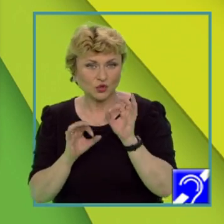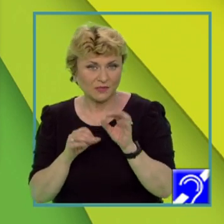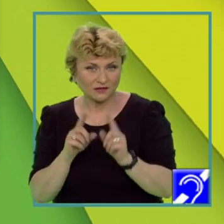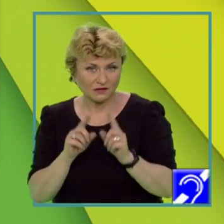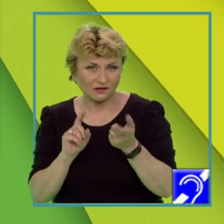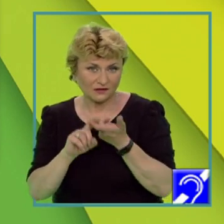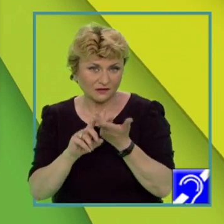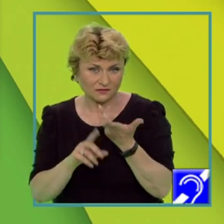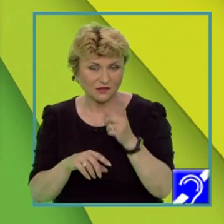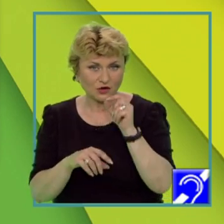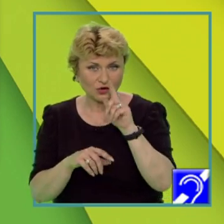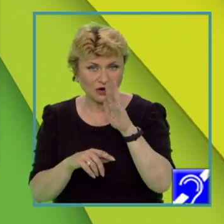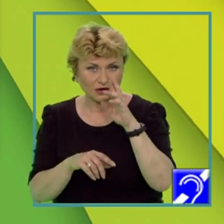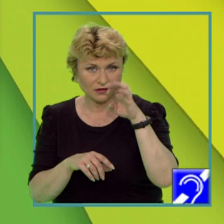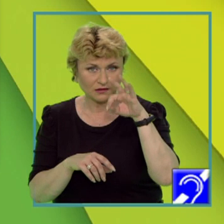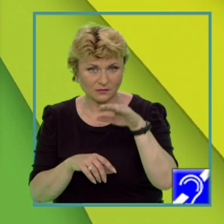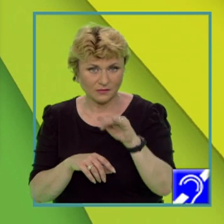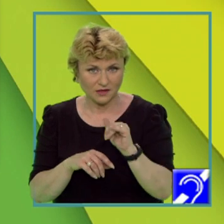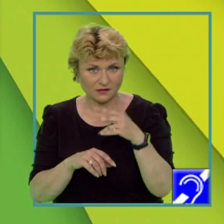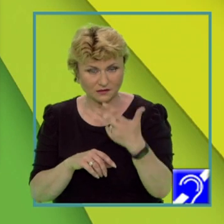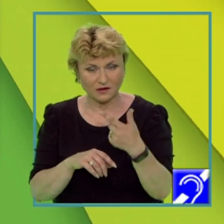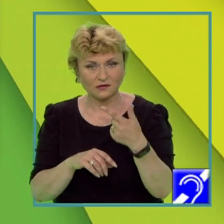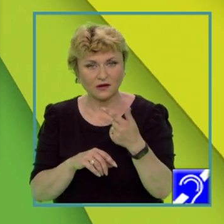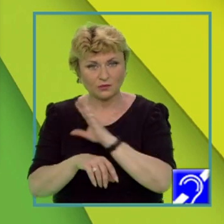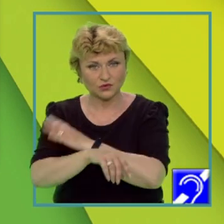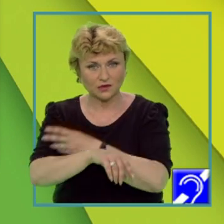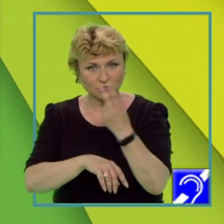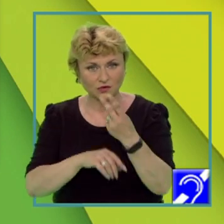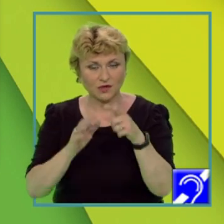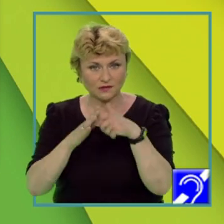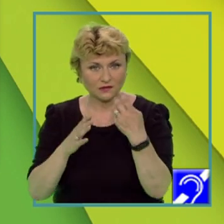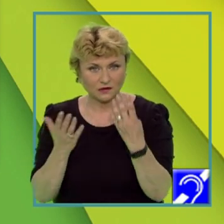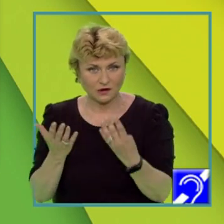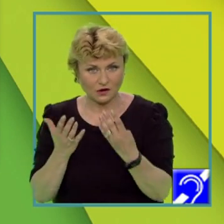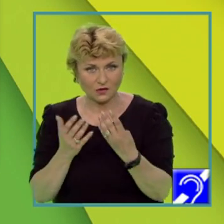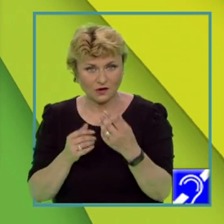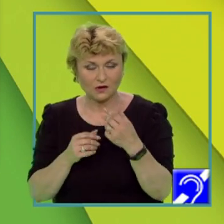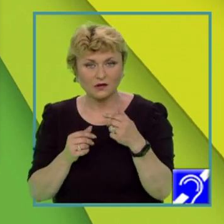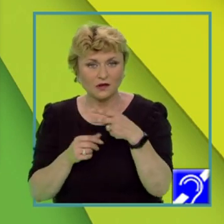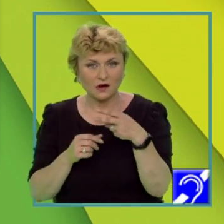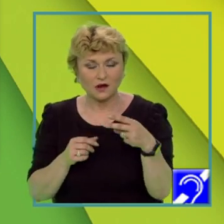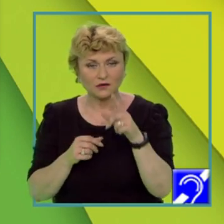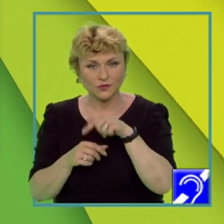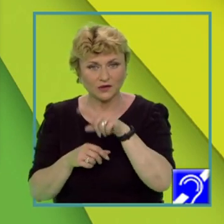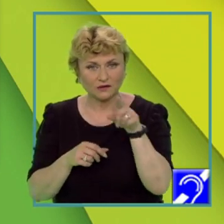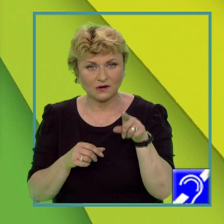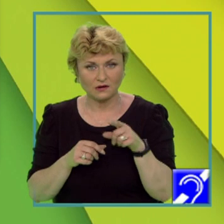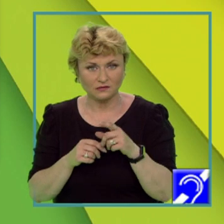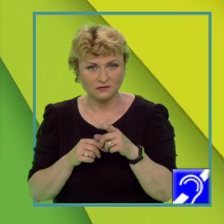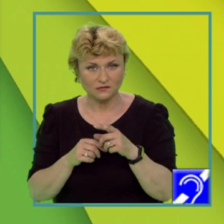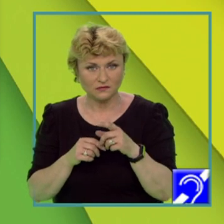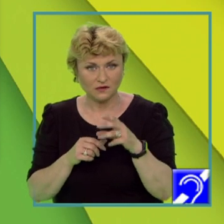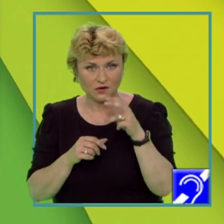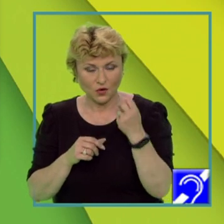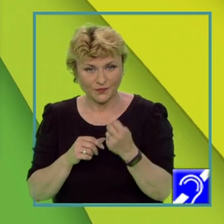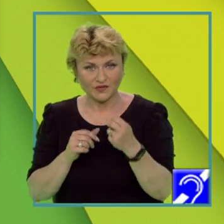relația logaritm în bază 3 la puterea a doua din 9 egal cu radical de ordin 3 din 4 ori radical